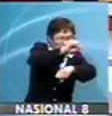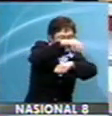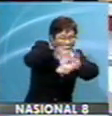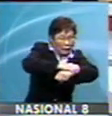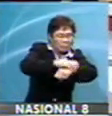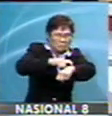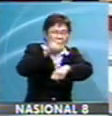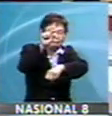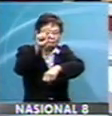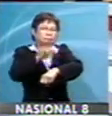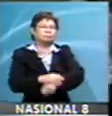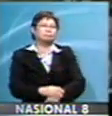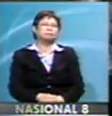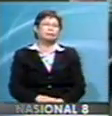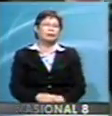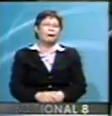masa